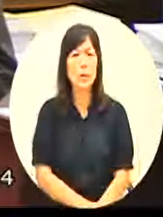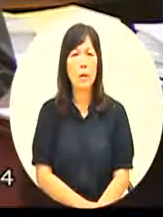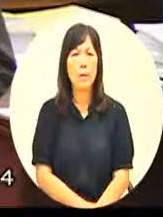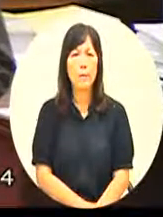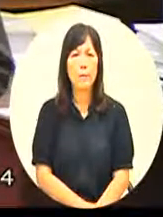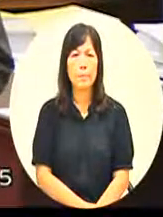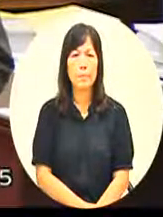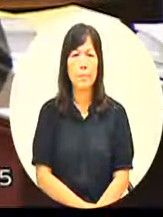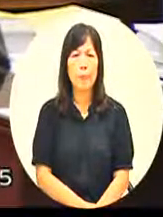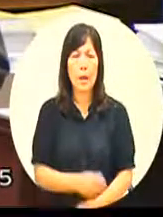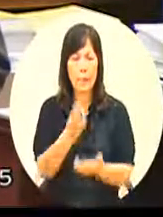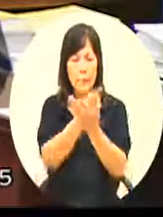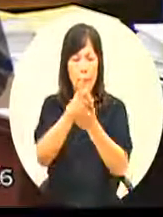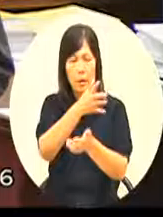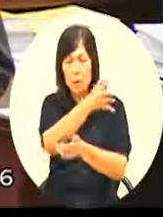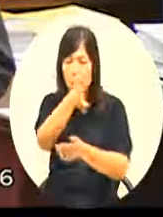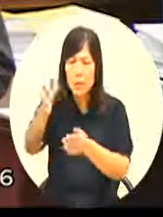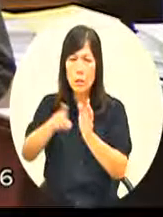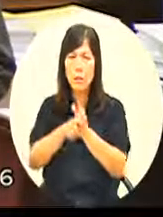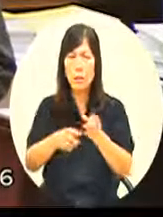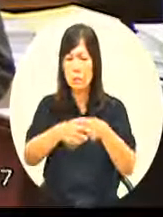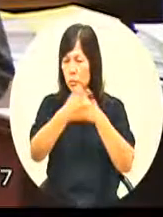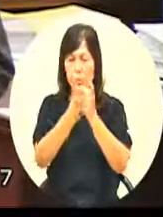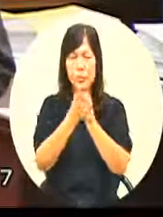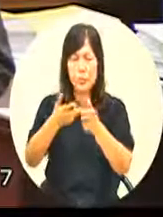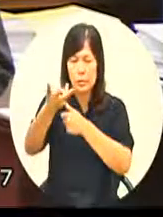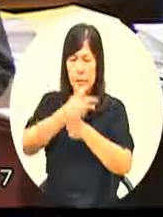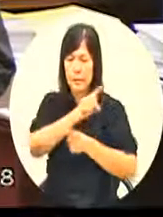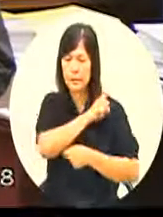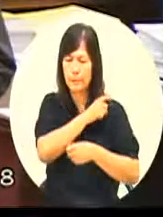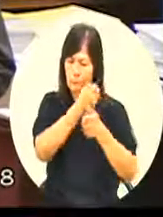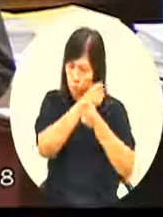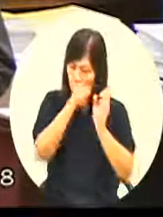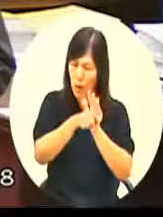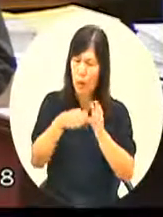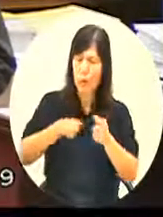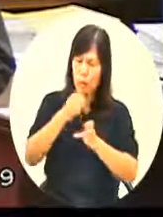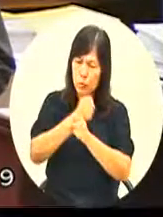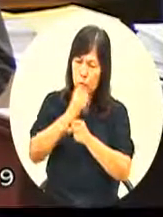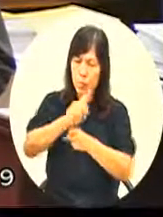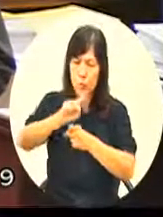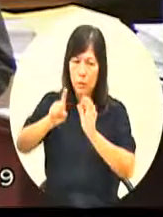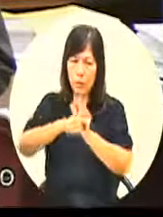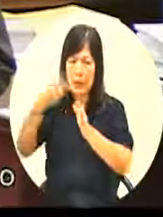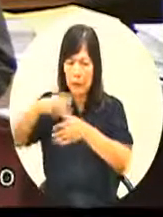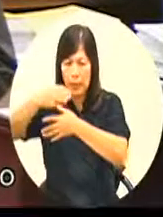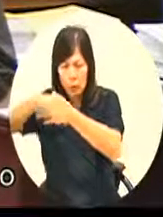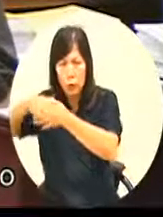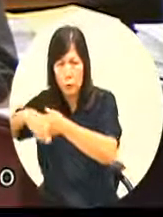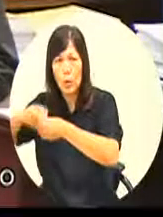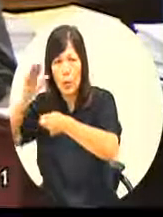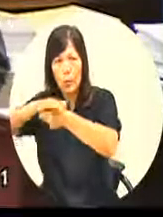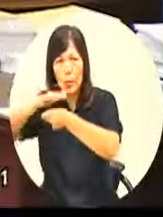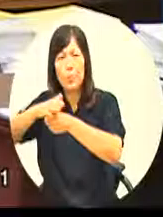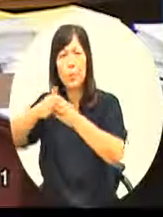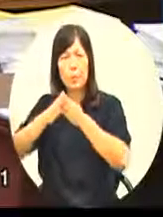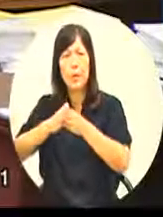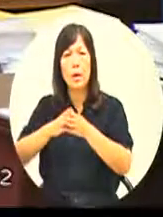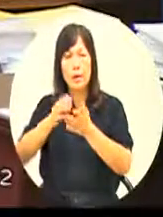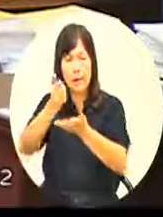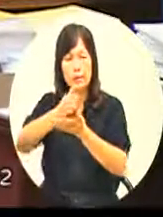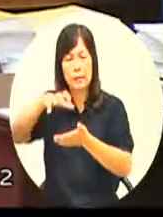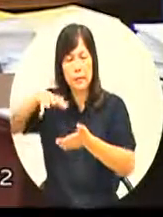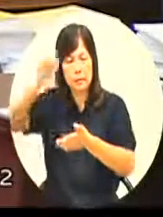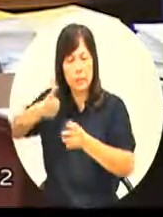的调查其实都是给我们去参考，说我们做的部分到底有哪一些是需要去做处理的。好，那这部分可能请局长